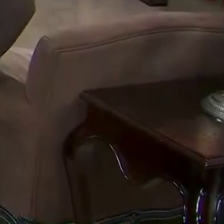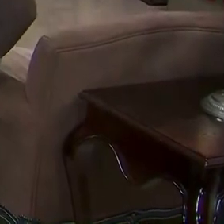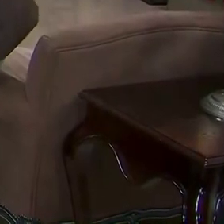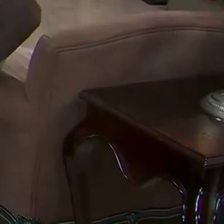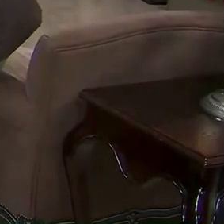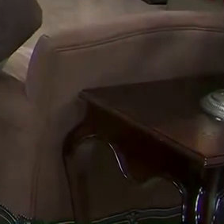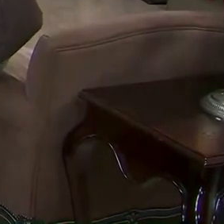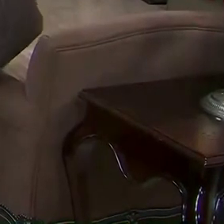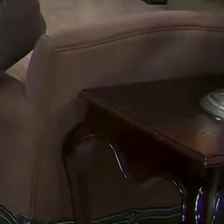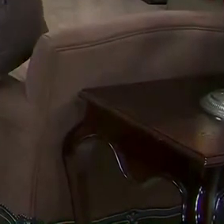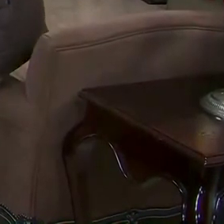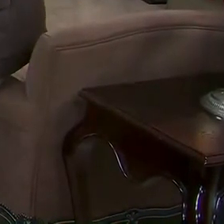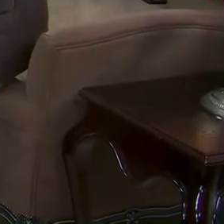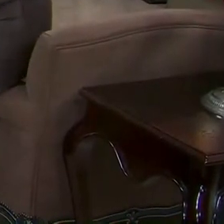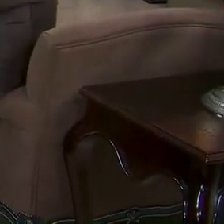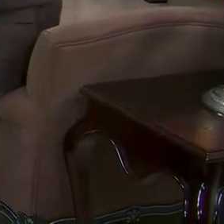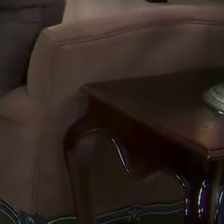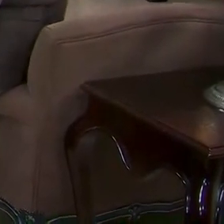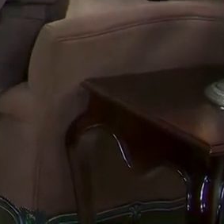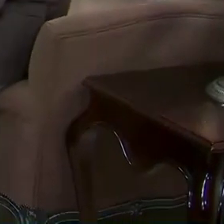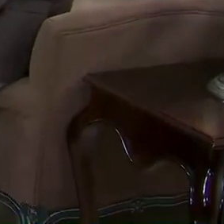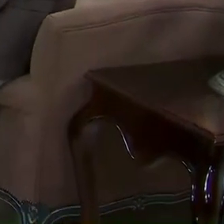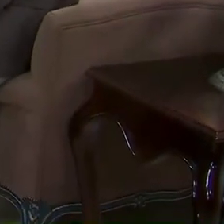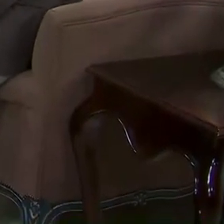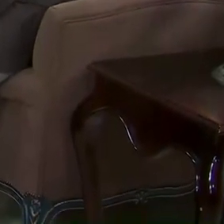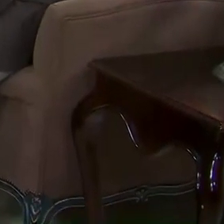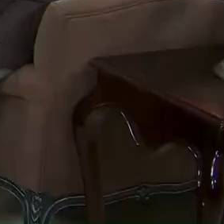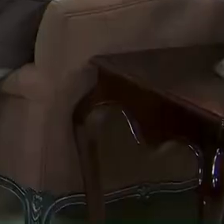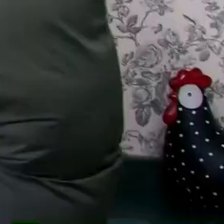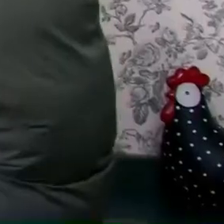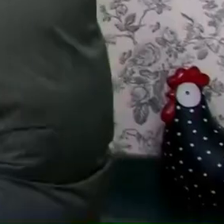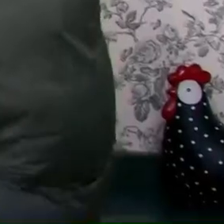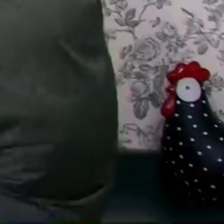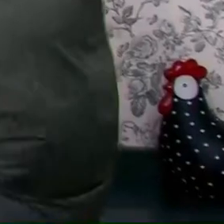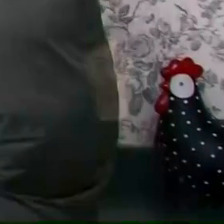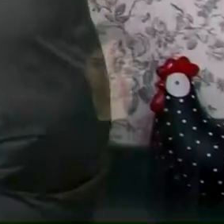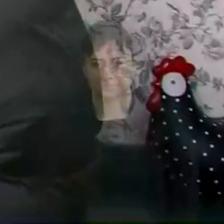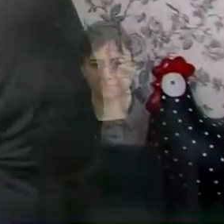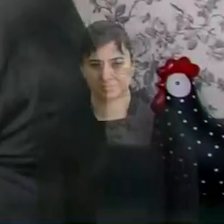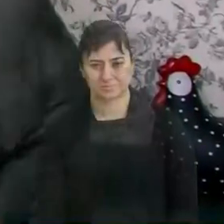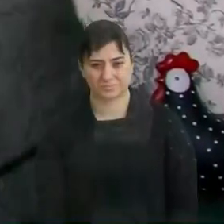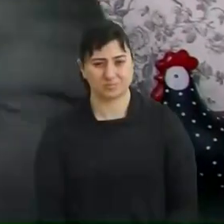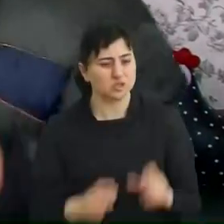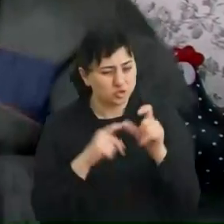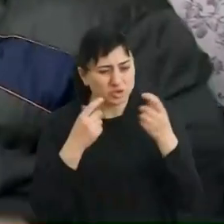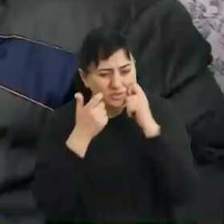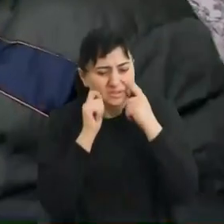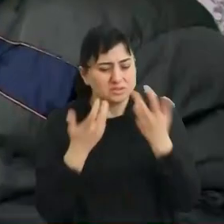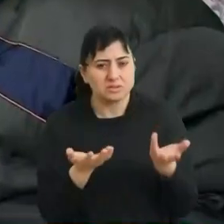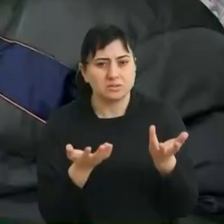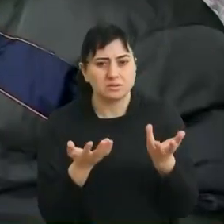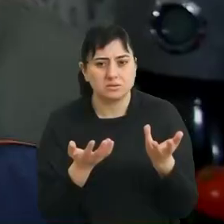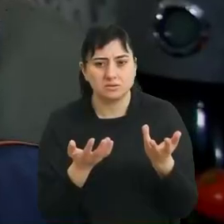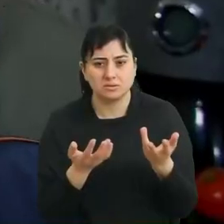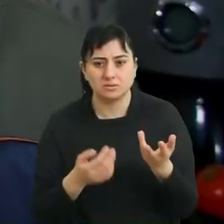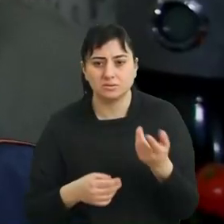bıraktı. İkili karşılıklı koltukların kolçaklarına çöktüler. Lan Şükrü, lan niye mıncıklaysın suratımı